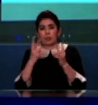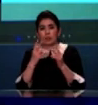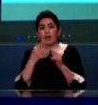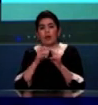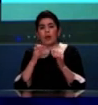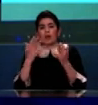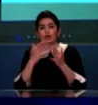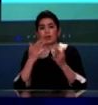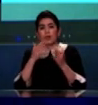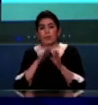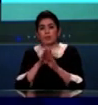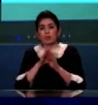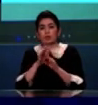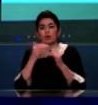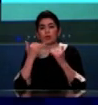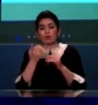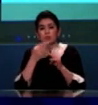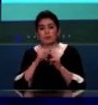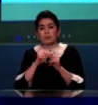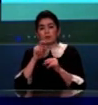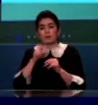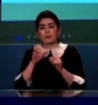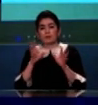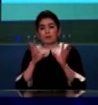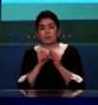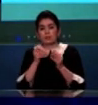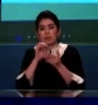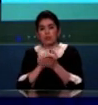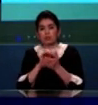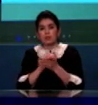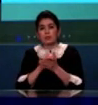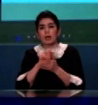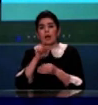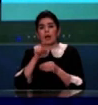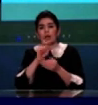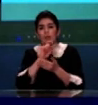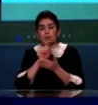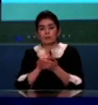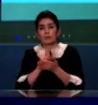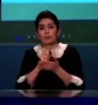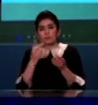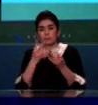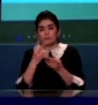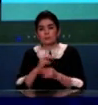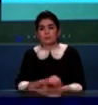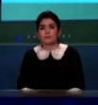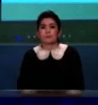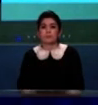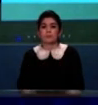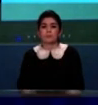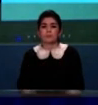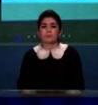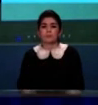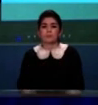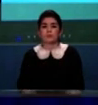Bu qanday amalga oshiriladi hozirda? Bu bilan, demak, tanishamiz. Bu sizga albatta asqotadi.